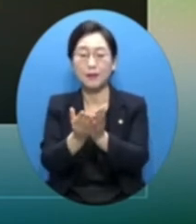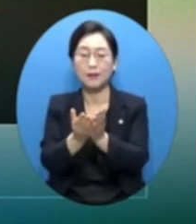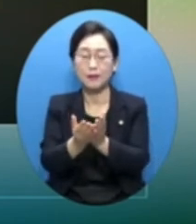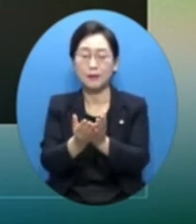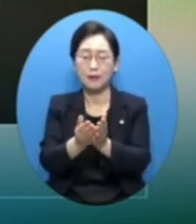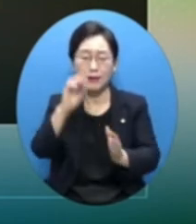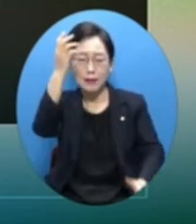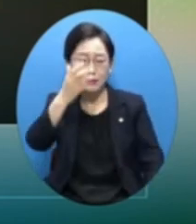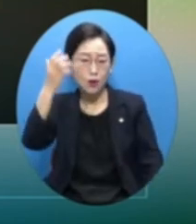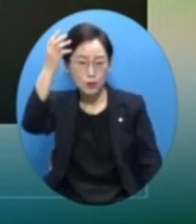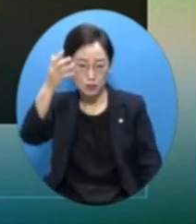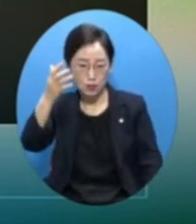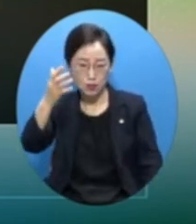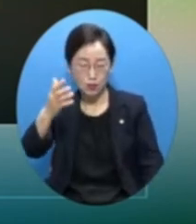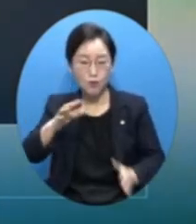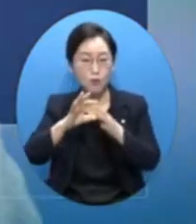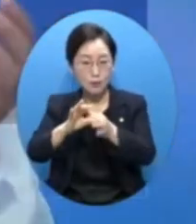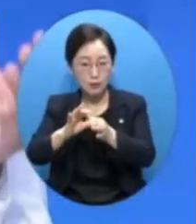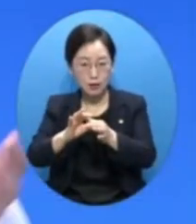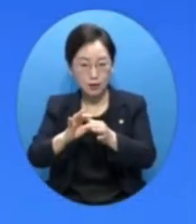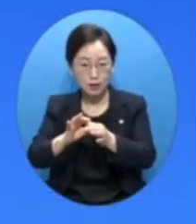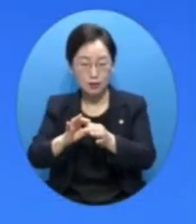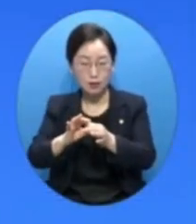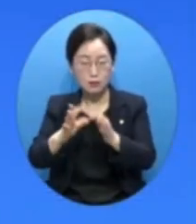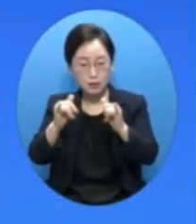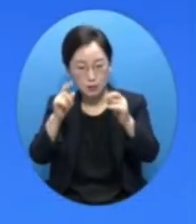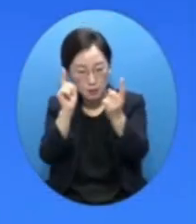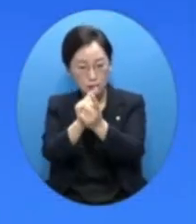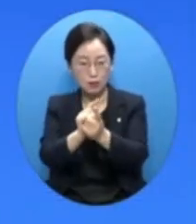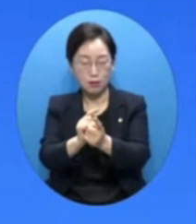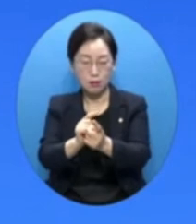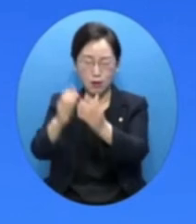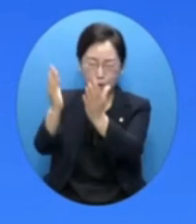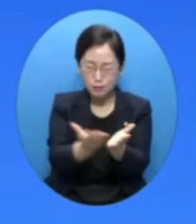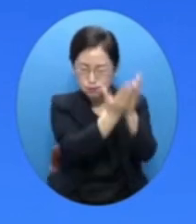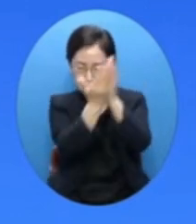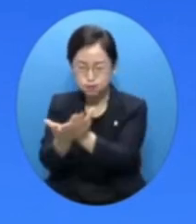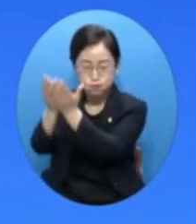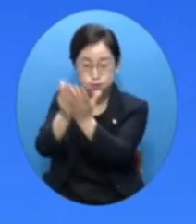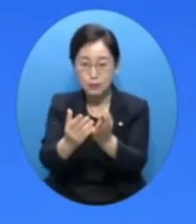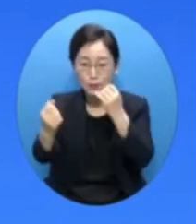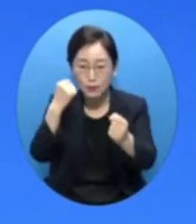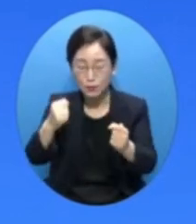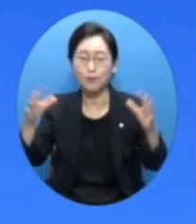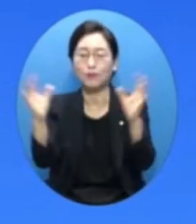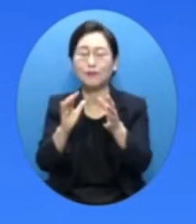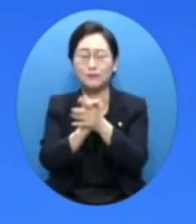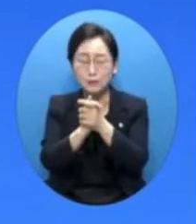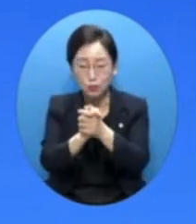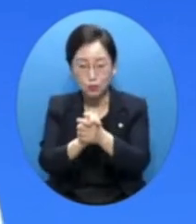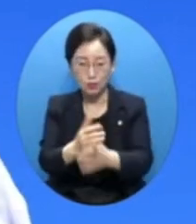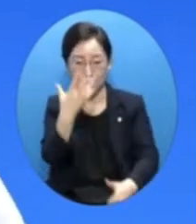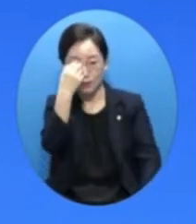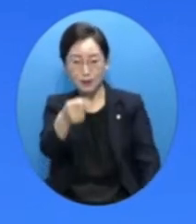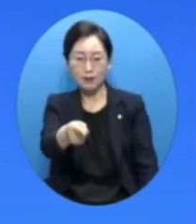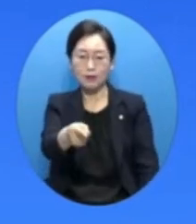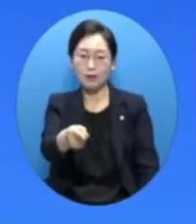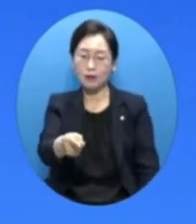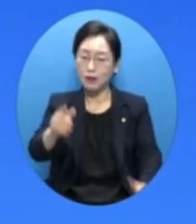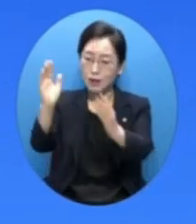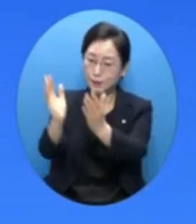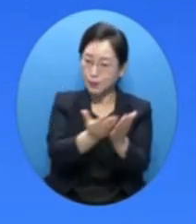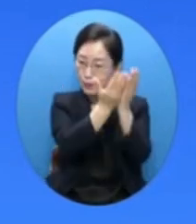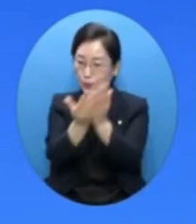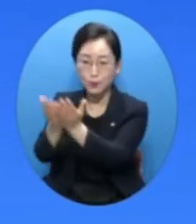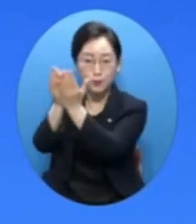성령파 모라비안 교도들이 생각났습니다. 풍랑에 있는데도 그들은 모여서 기도하고 있었습니다. 저들은 어떻게 풍랑이